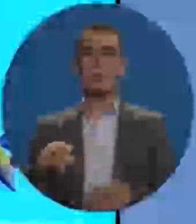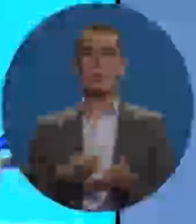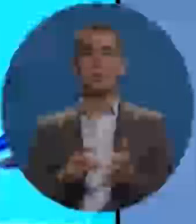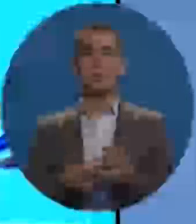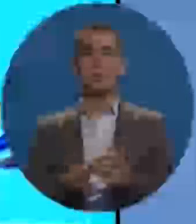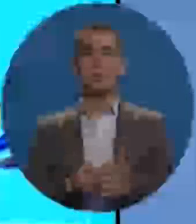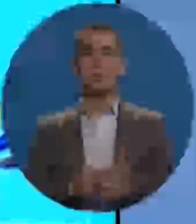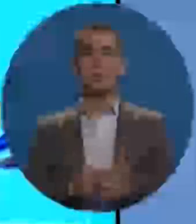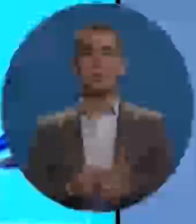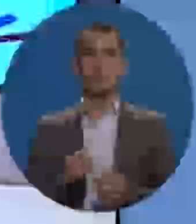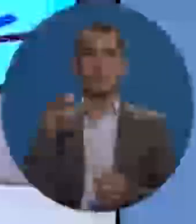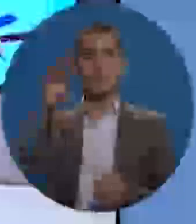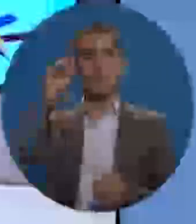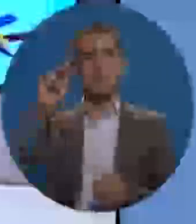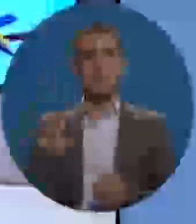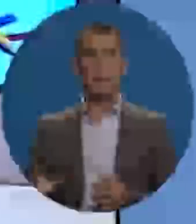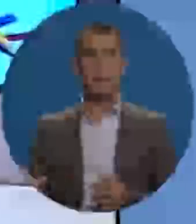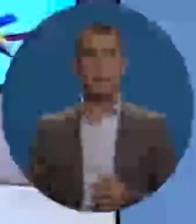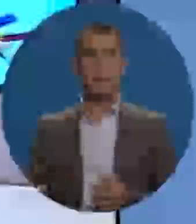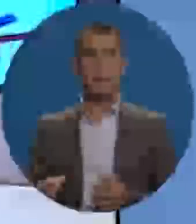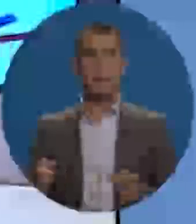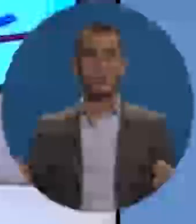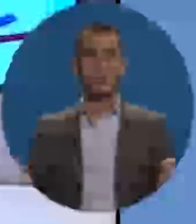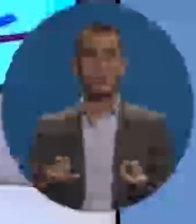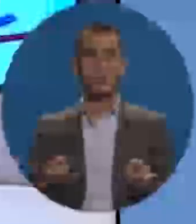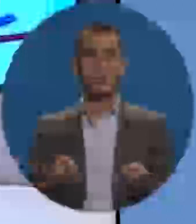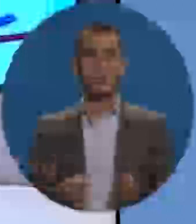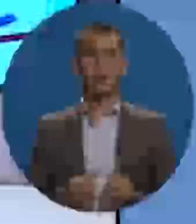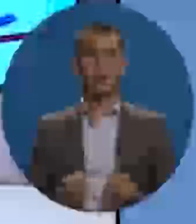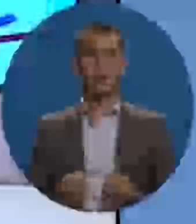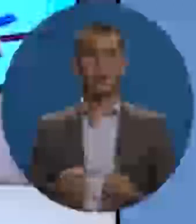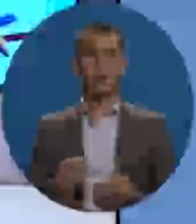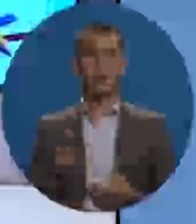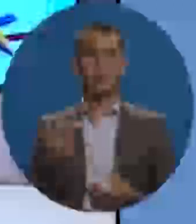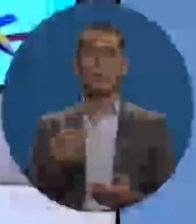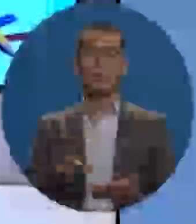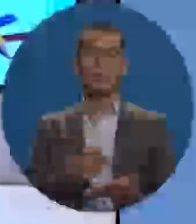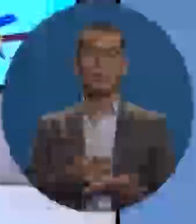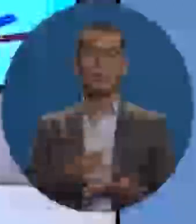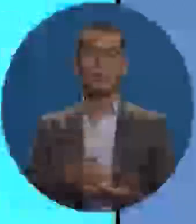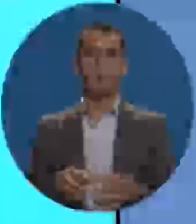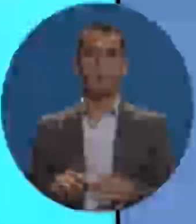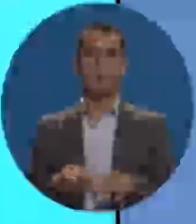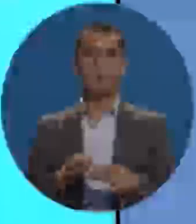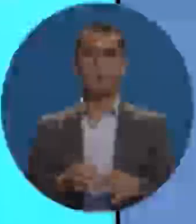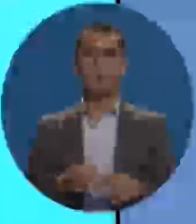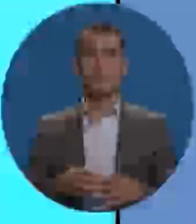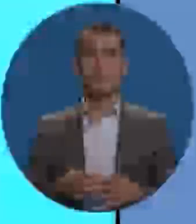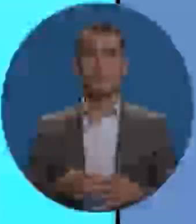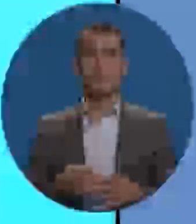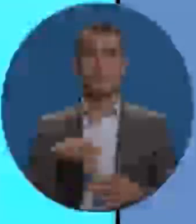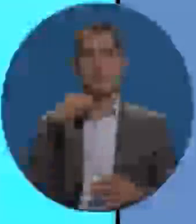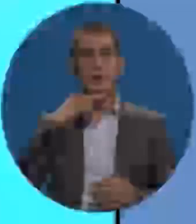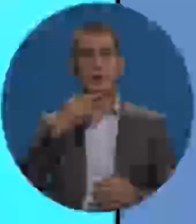классы. Қанеке балаларым, кереклі құрал жарақларыңызды алып, жақылап,